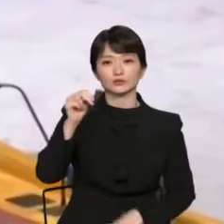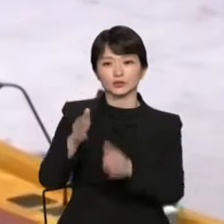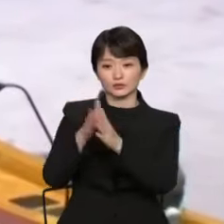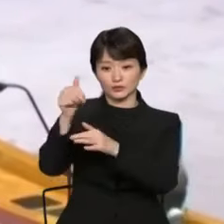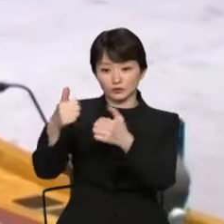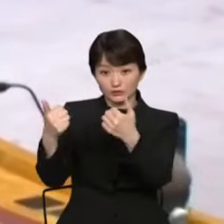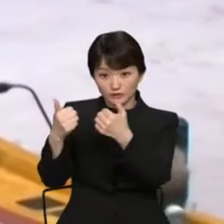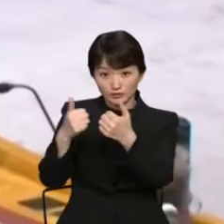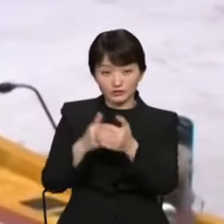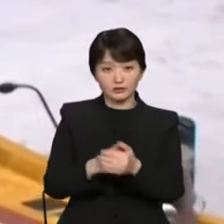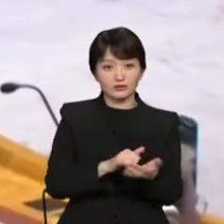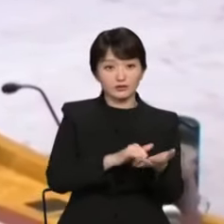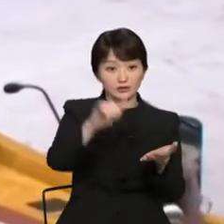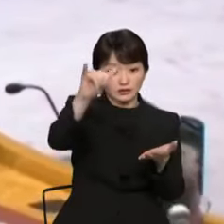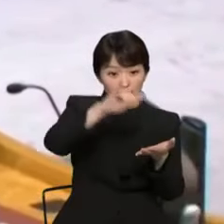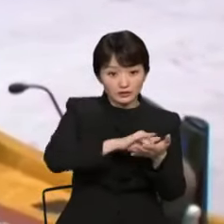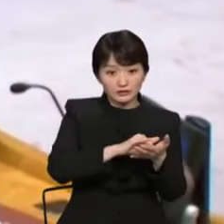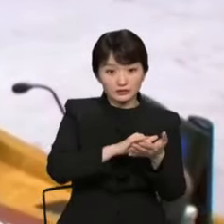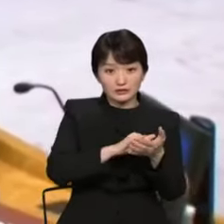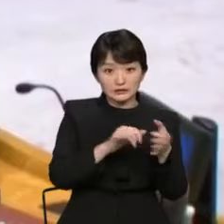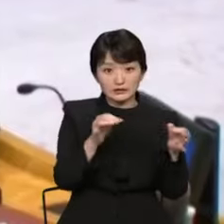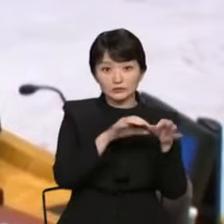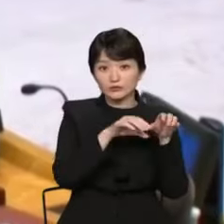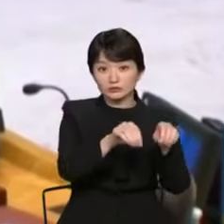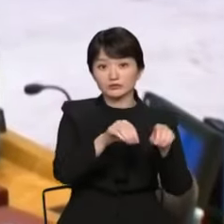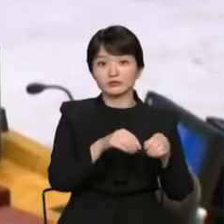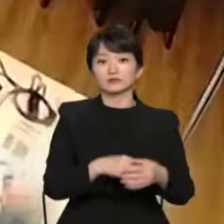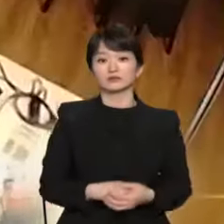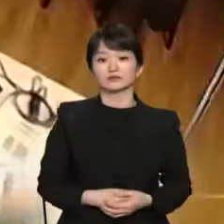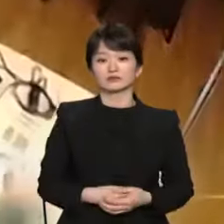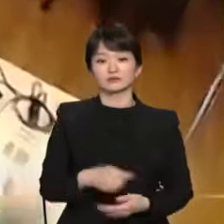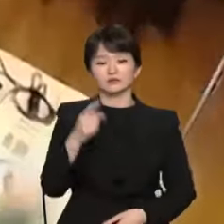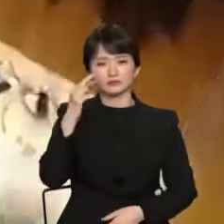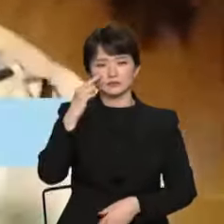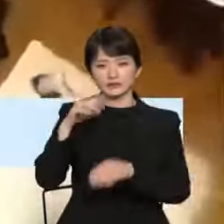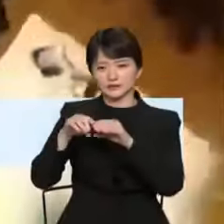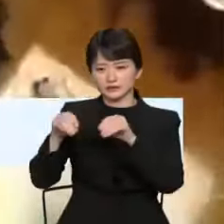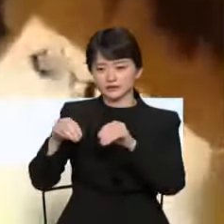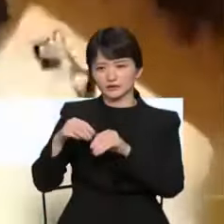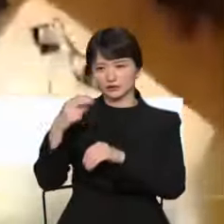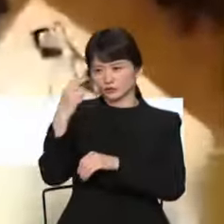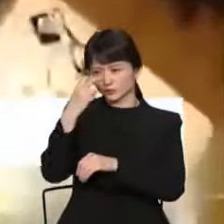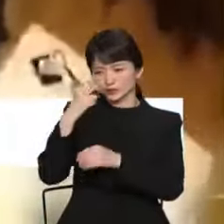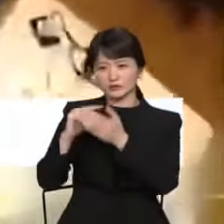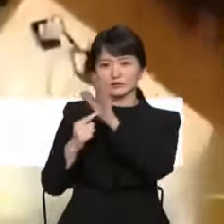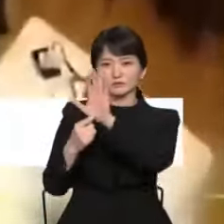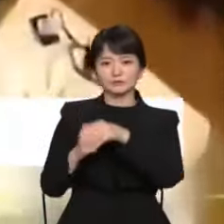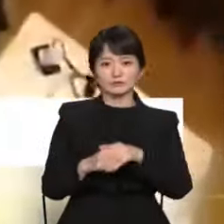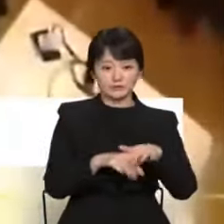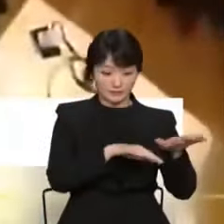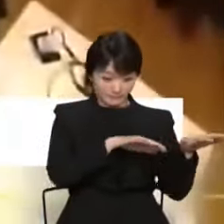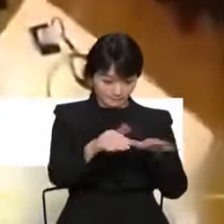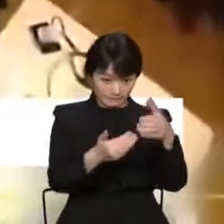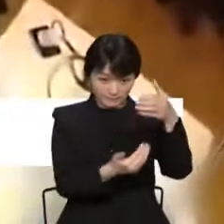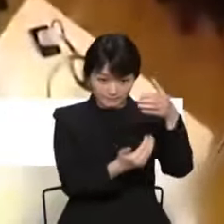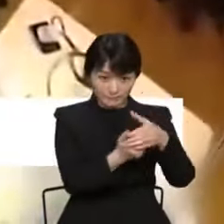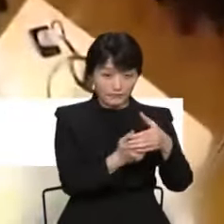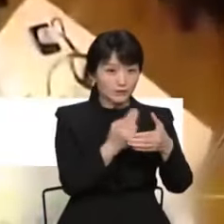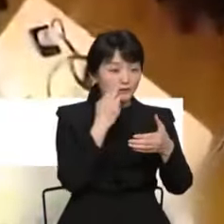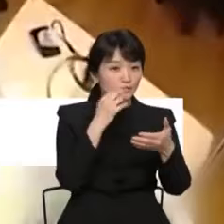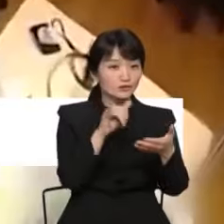회의와 항공기 이착륙이 일시 중단되기도 했습니다. 미국 지질 조사국에 따르면 지진이 발생한 곳은 뉴욕